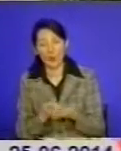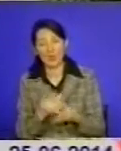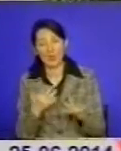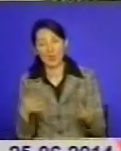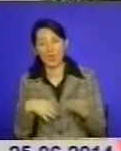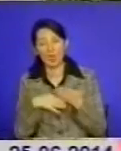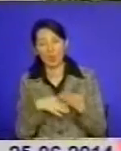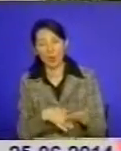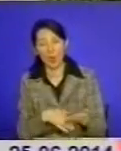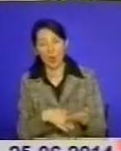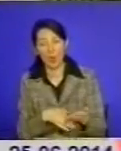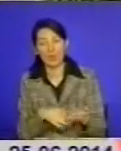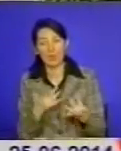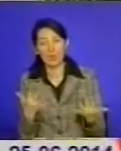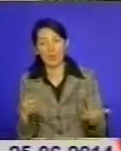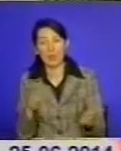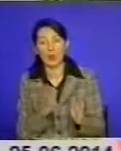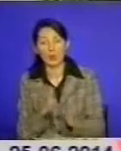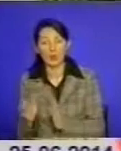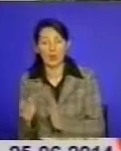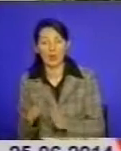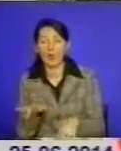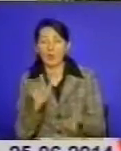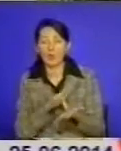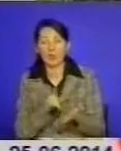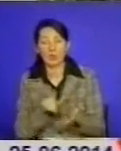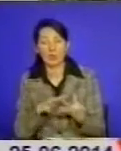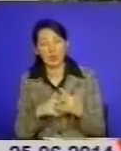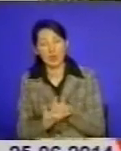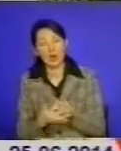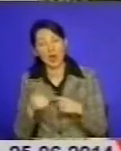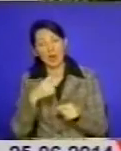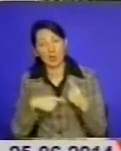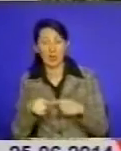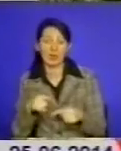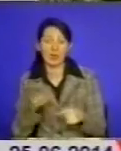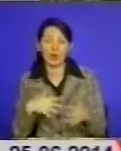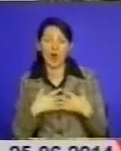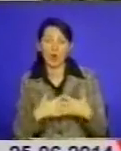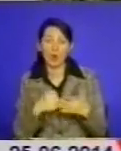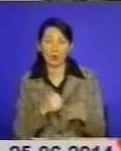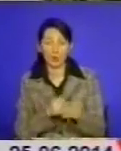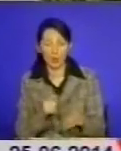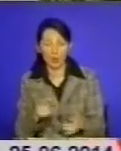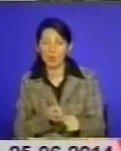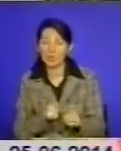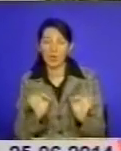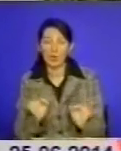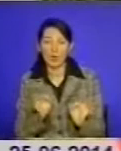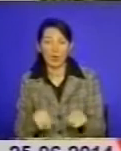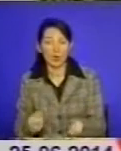допомог, різного упорядкування міста чи села, повинні вертатися назад в громаду до людей. Це нормально, це так у всьому